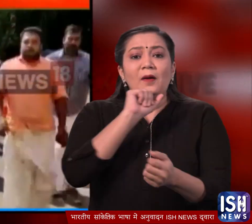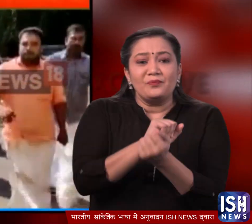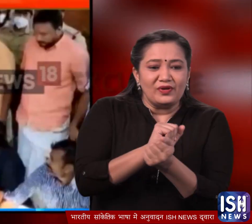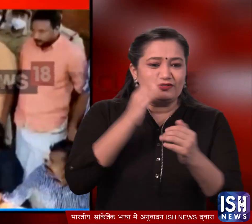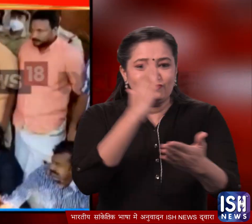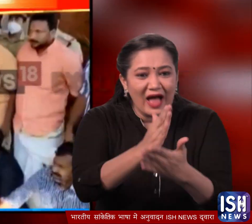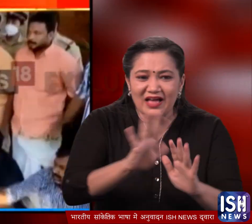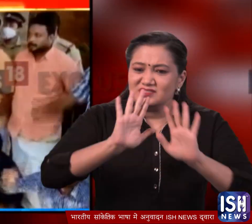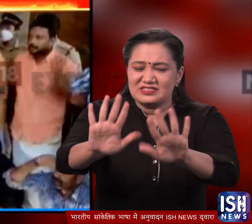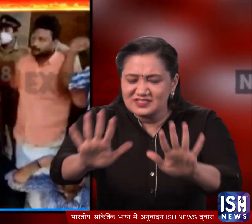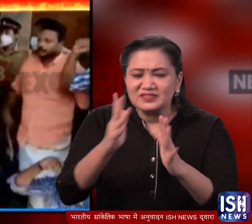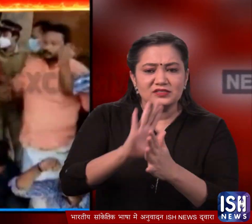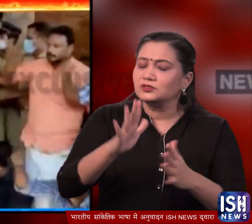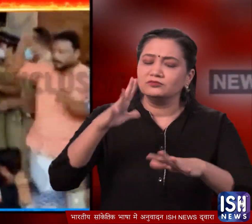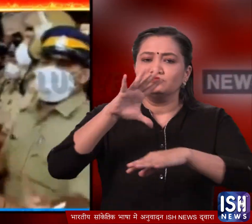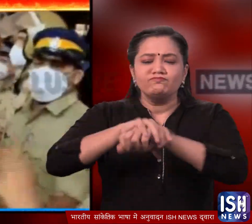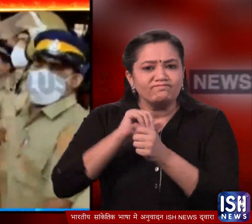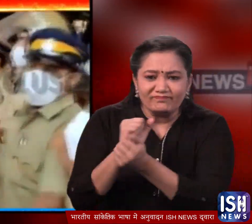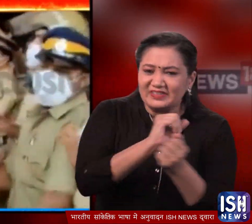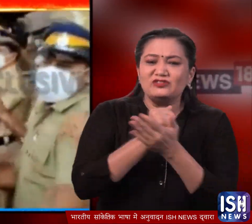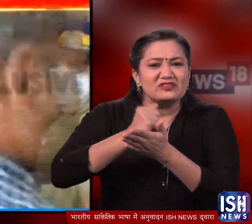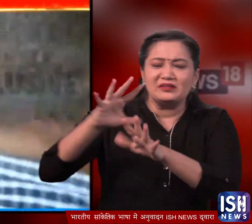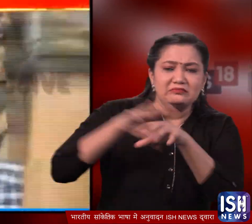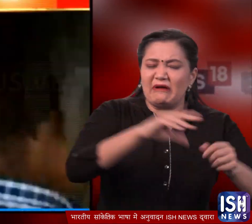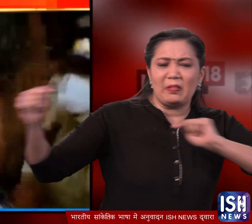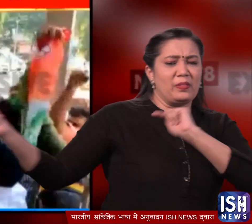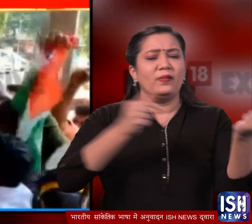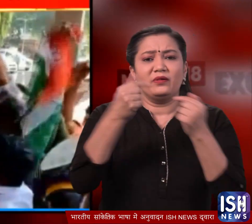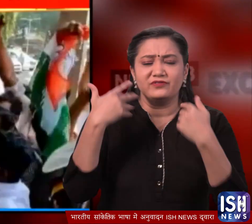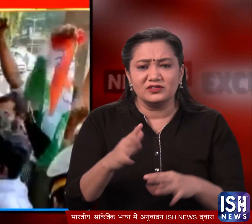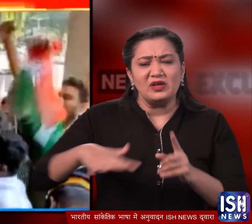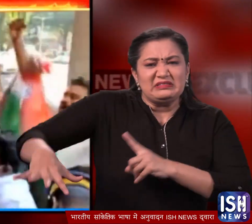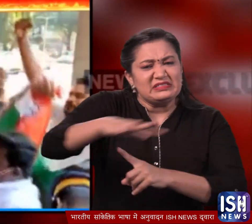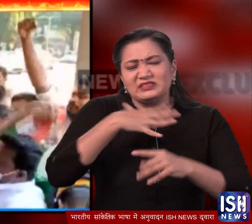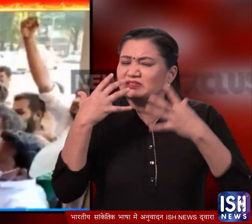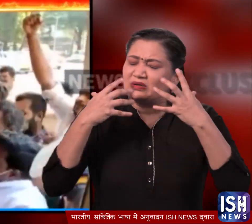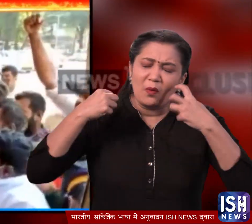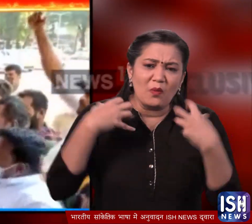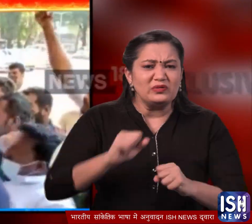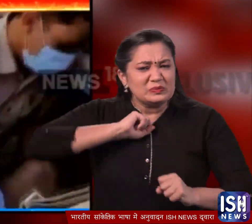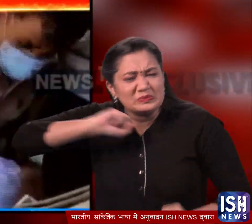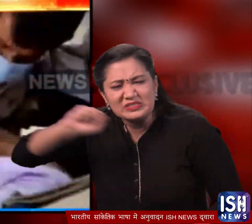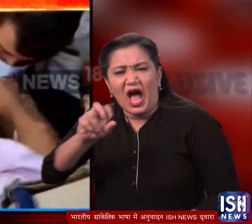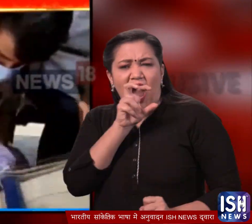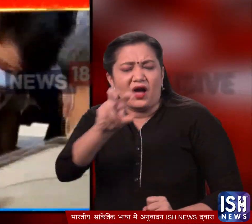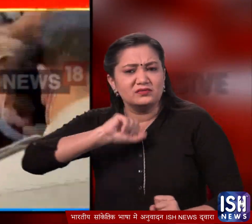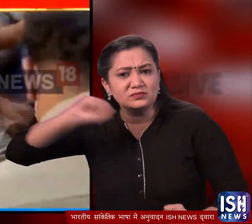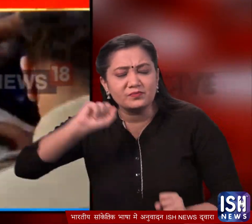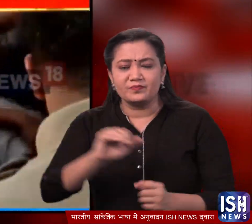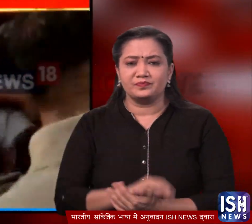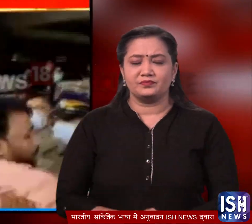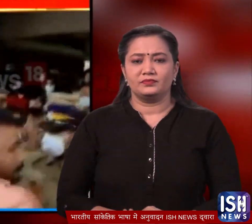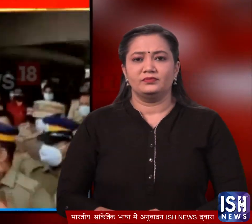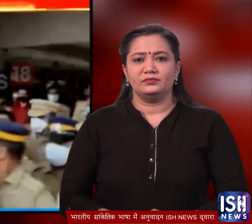रेलवे स्टेशन के बाहर प्रदर्शन करने लगे, जहां उन्हें रोकने आई पुलिस से उनकी झड़प हो गई। पुलिस ने उन्हें हिरासत में लेने की कोशिश की तो वो उससे उलझ गए।